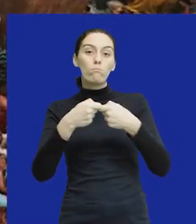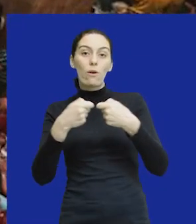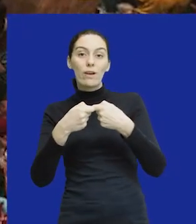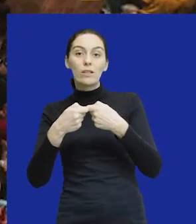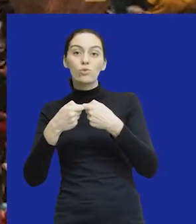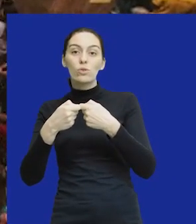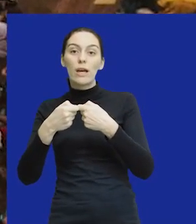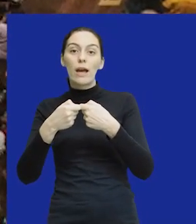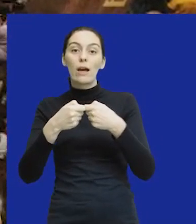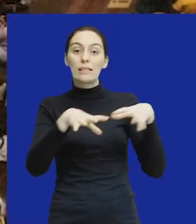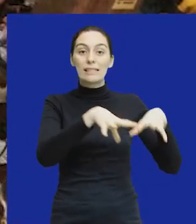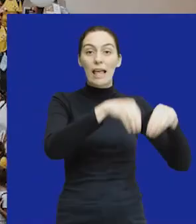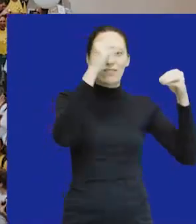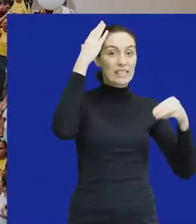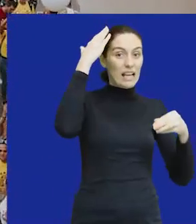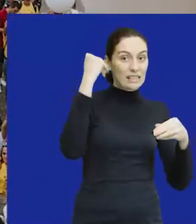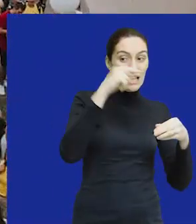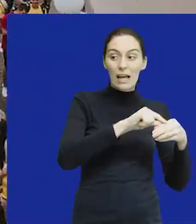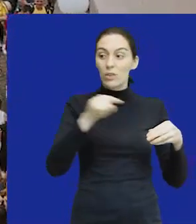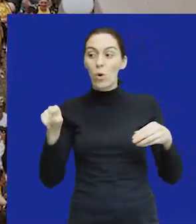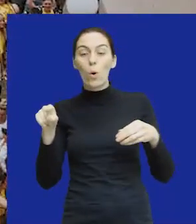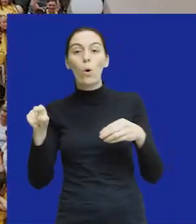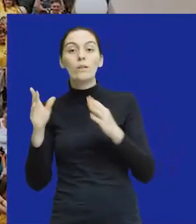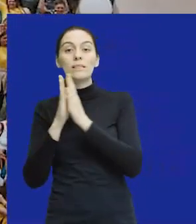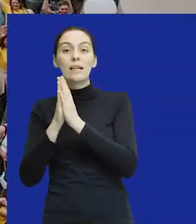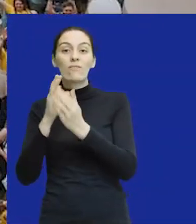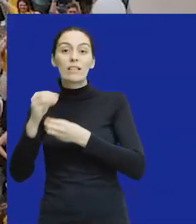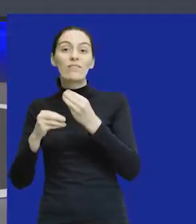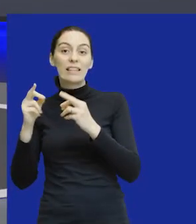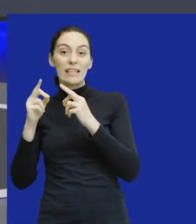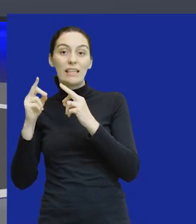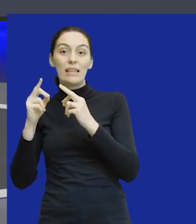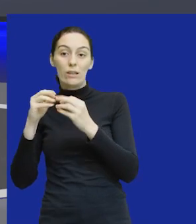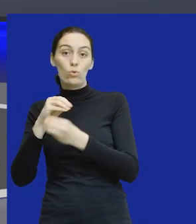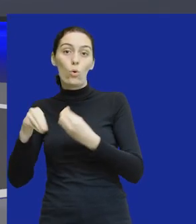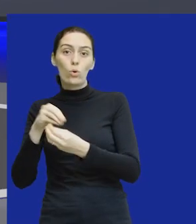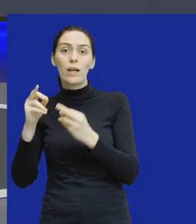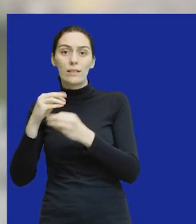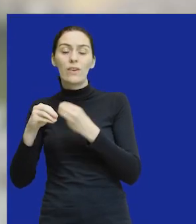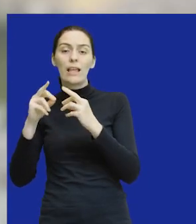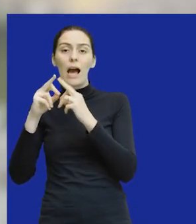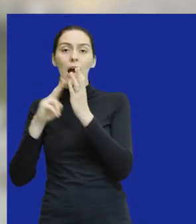Sesvetskim selima i baziliku Svetog Antuna na Svetom Duhu. I sad, mnogi će reći da je to